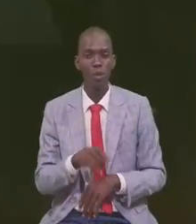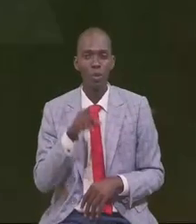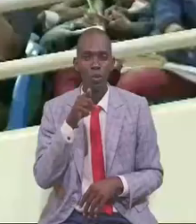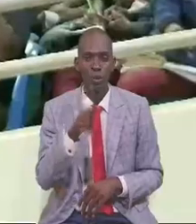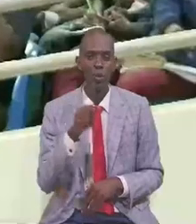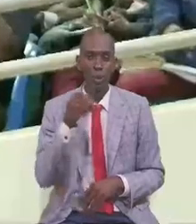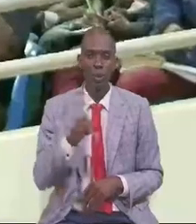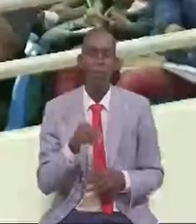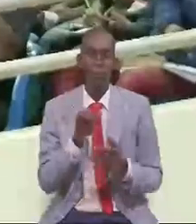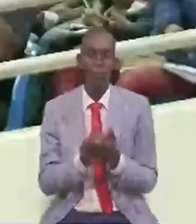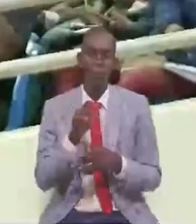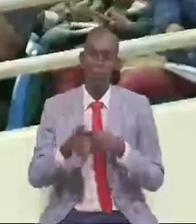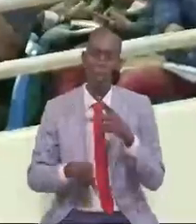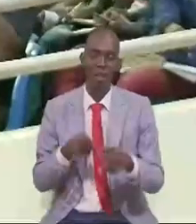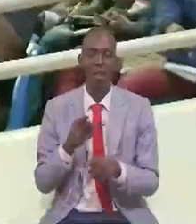de qualité.